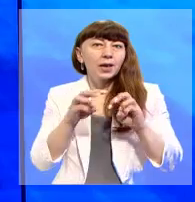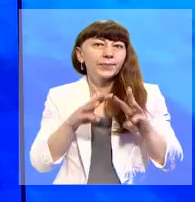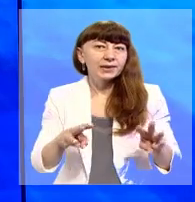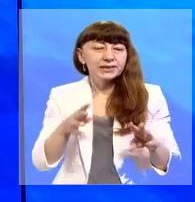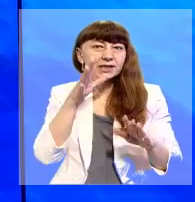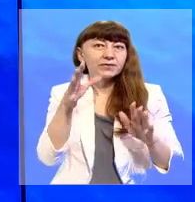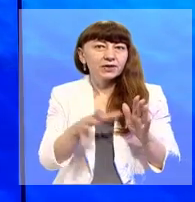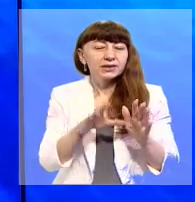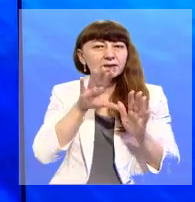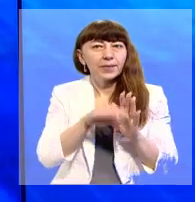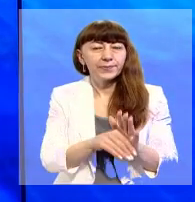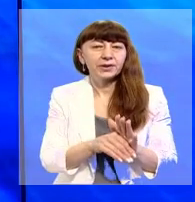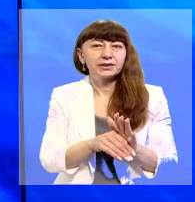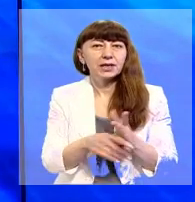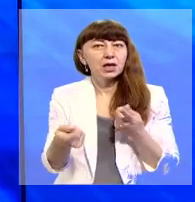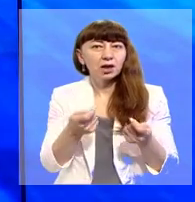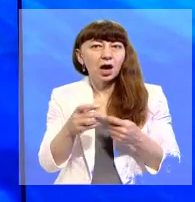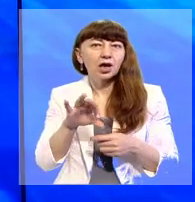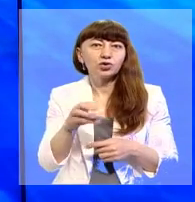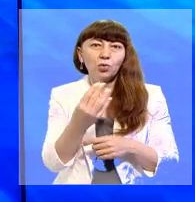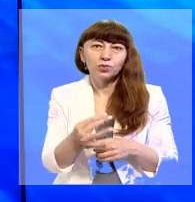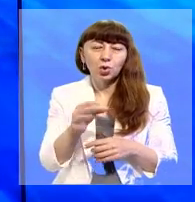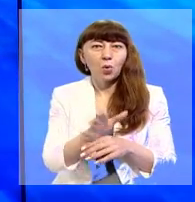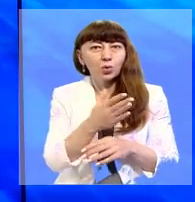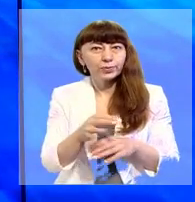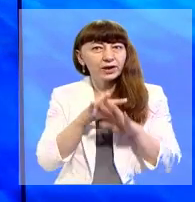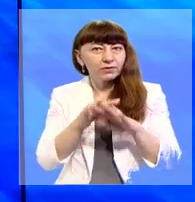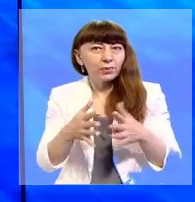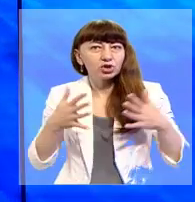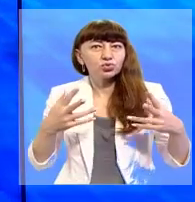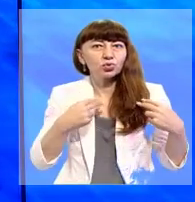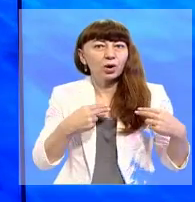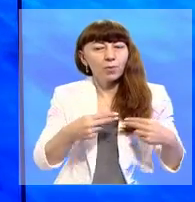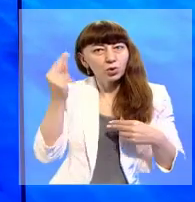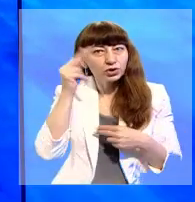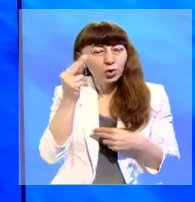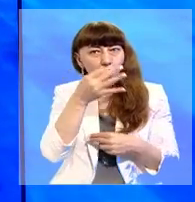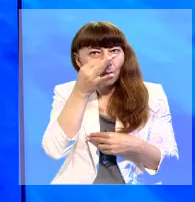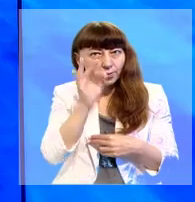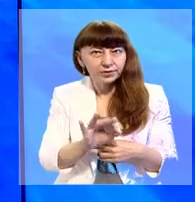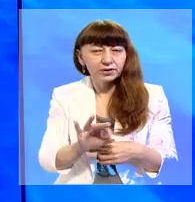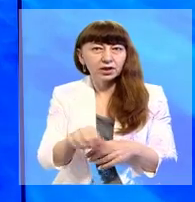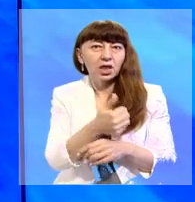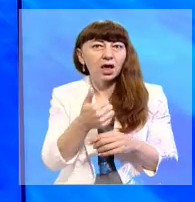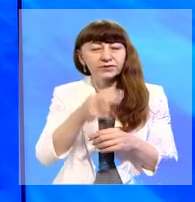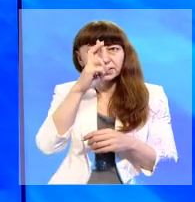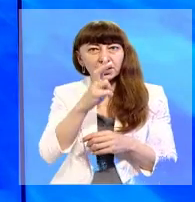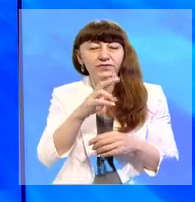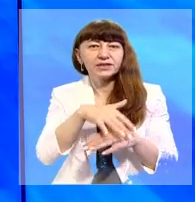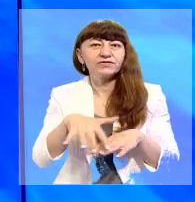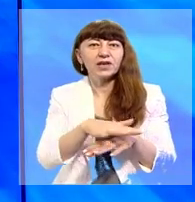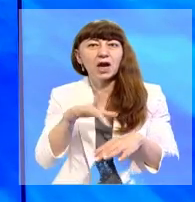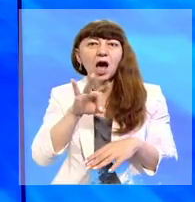Министерство энергетики совместно с организациями атомной отрасли провели масштабную работу по изучению опыта ведущих стран в сфере